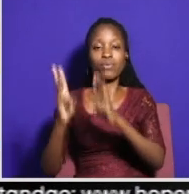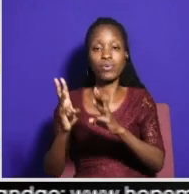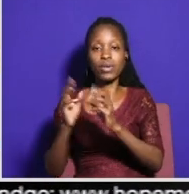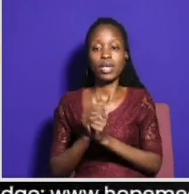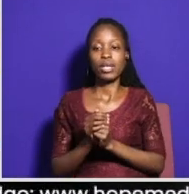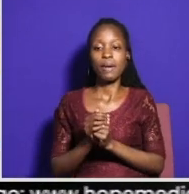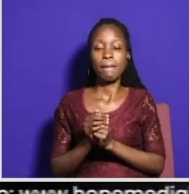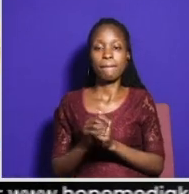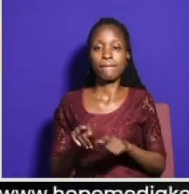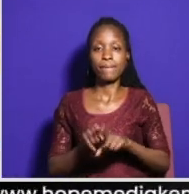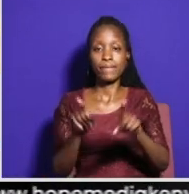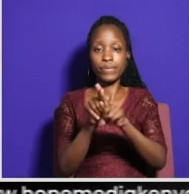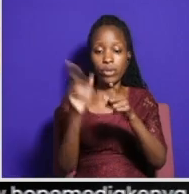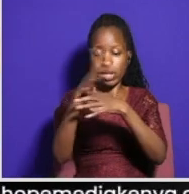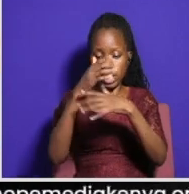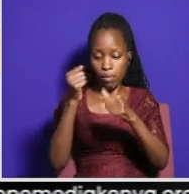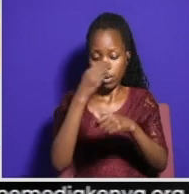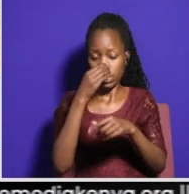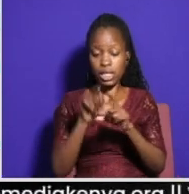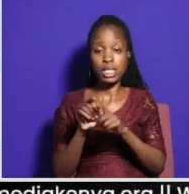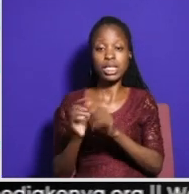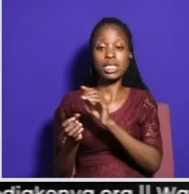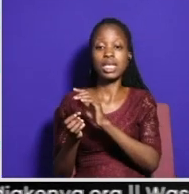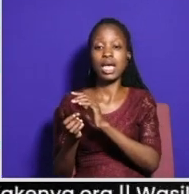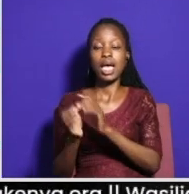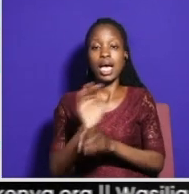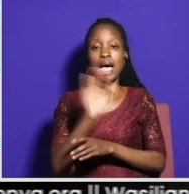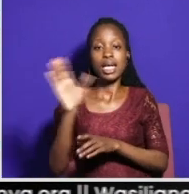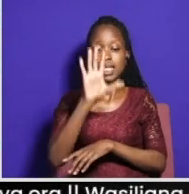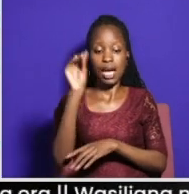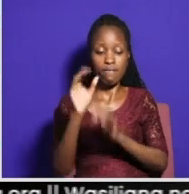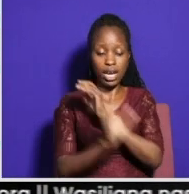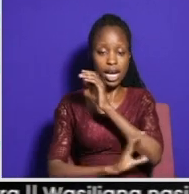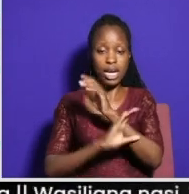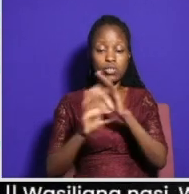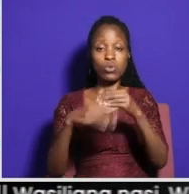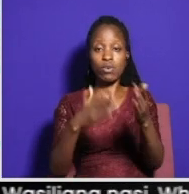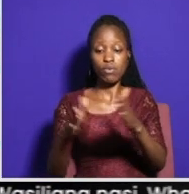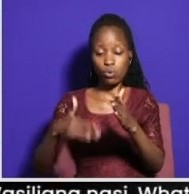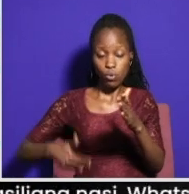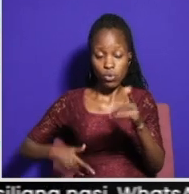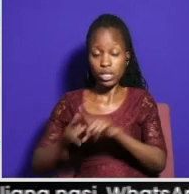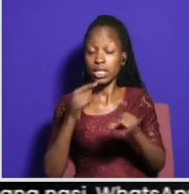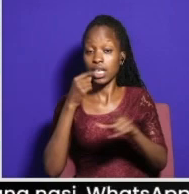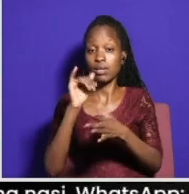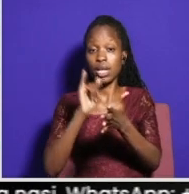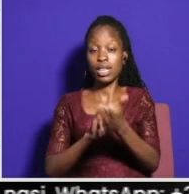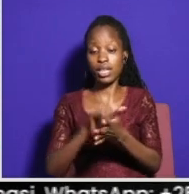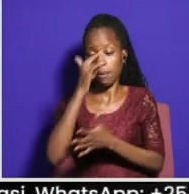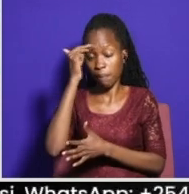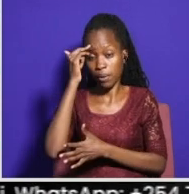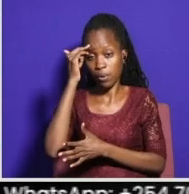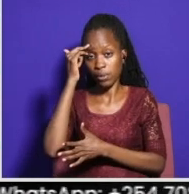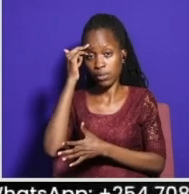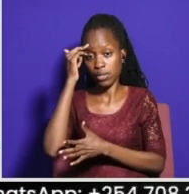nchi. Vilevile Rais William Ruto ametoa wito kwa mataifa ya Afrika kutoa nafasi kwa vijana, huku akisema kuwa kutokana na wingi